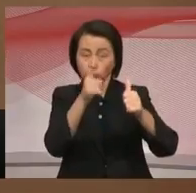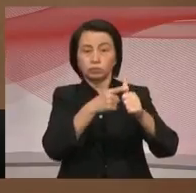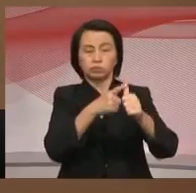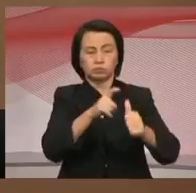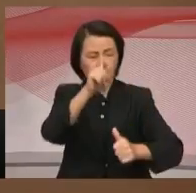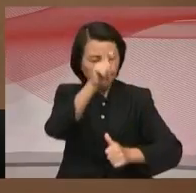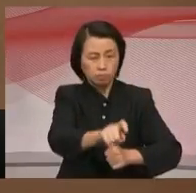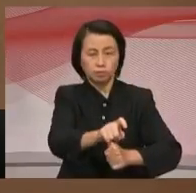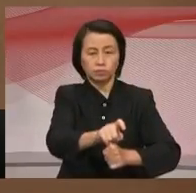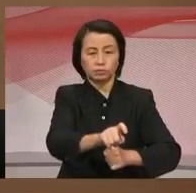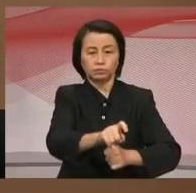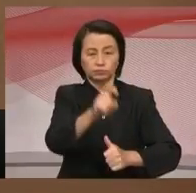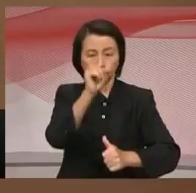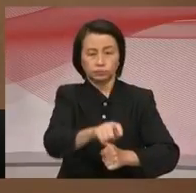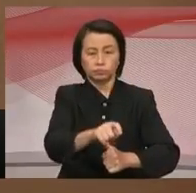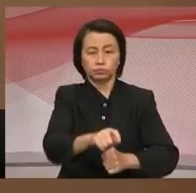mesti